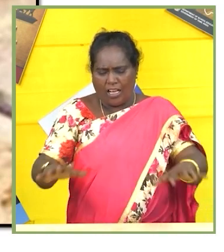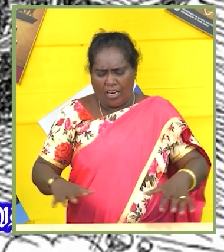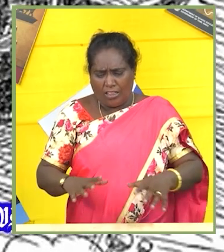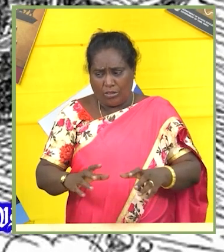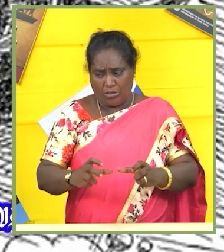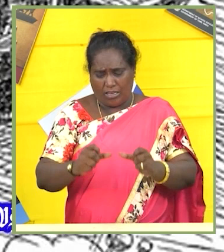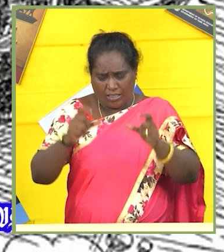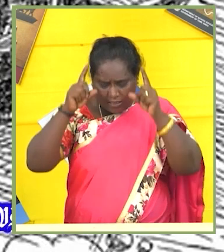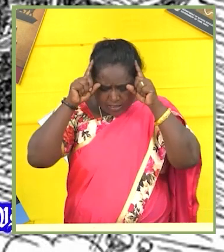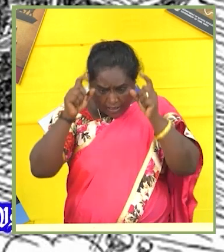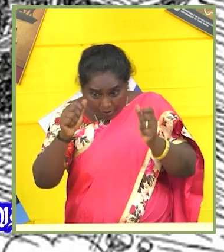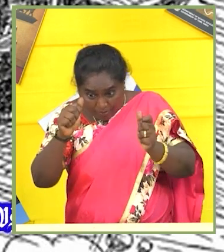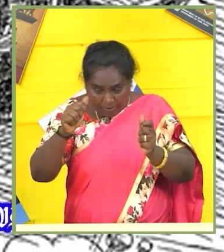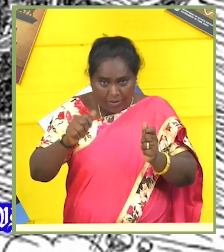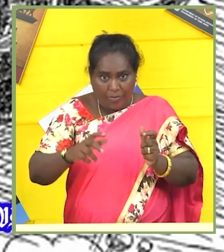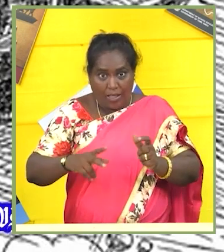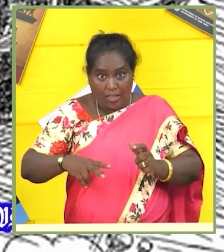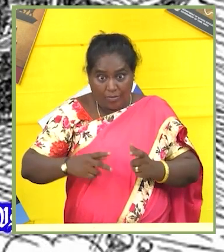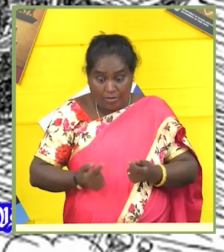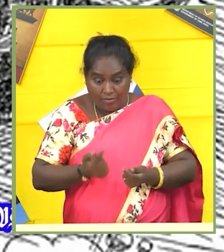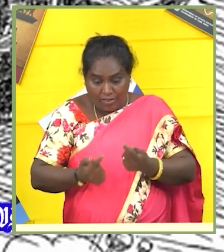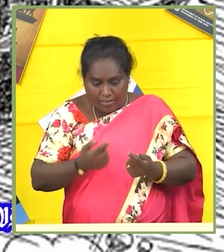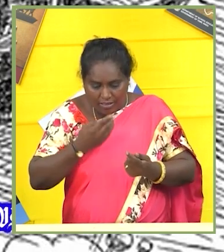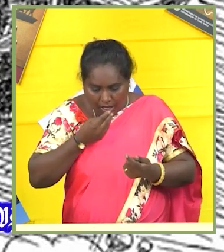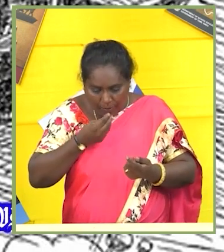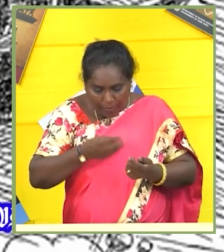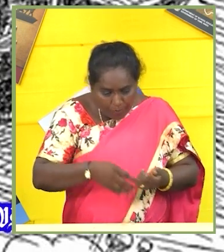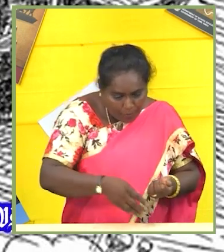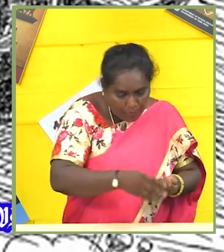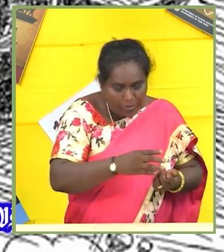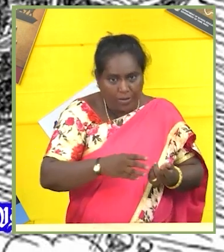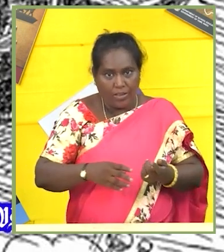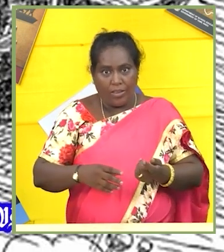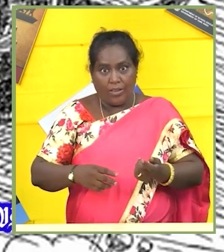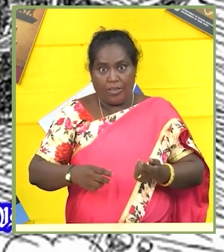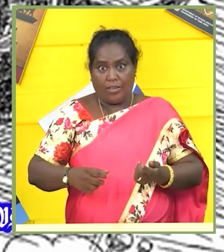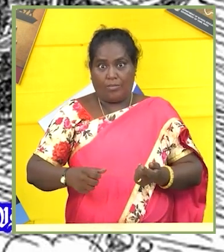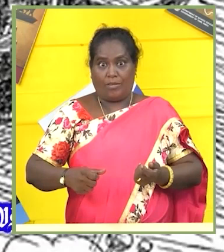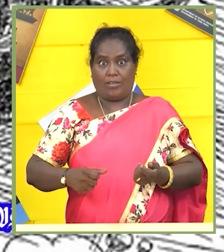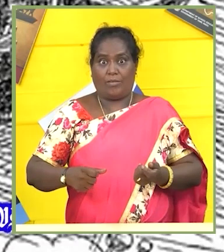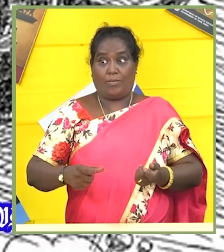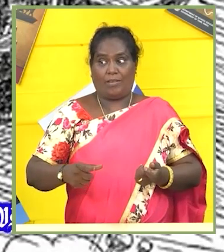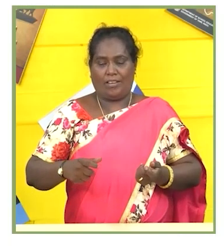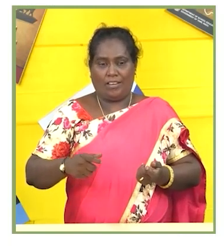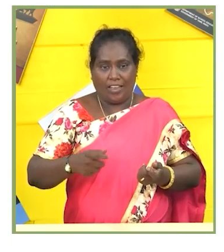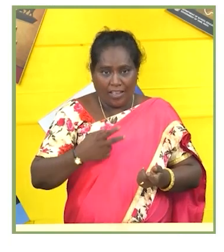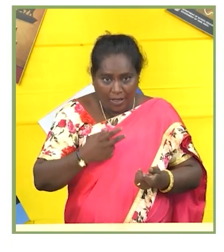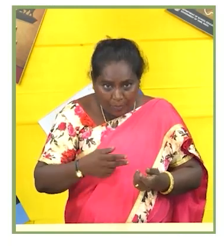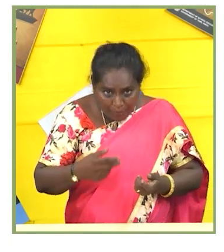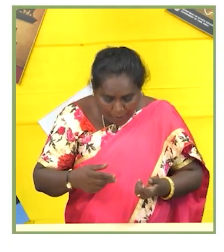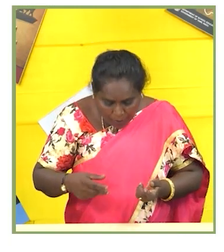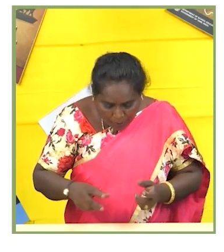பல, களம் புகும் மல்லர் வனப்பு ஒத்தன. அதாவது நீர் எடுப்பவை, இதற்கு முன்னாடி